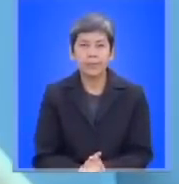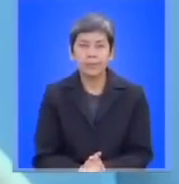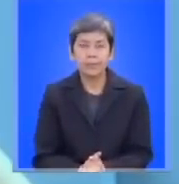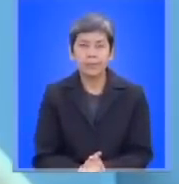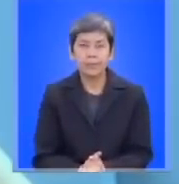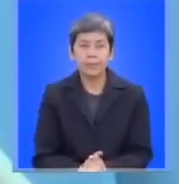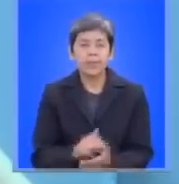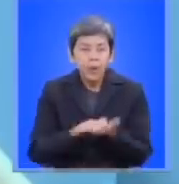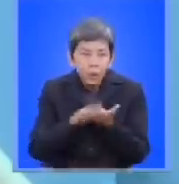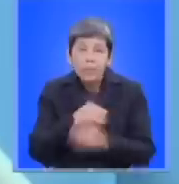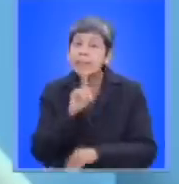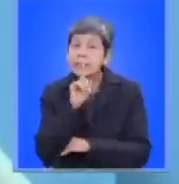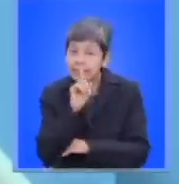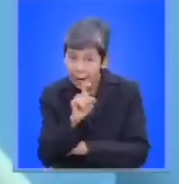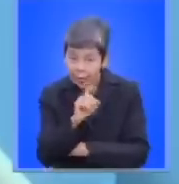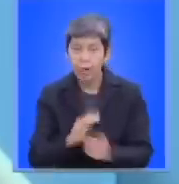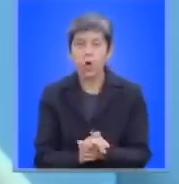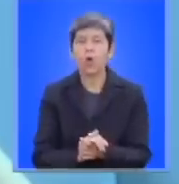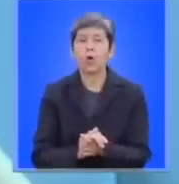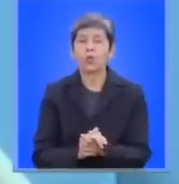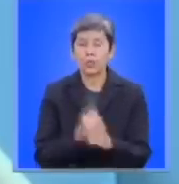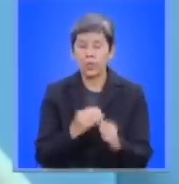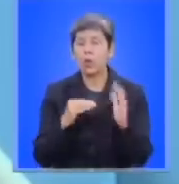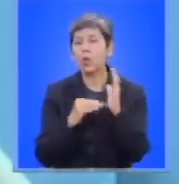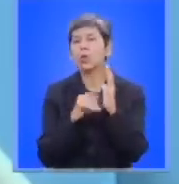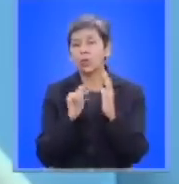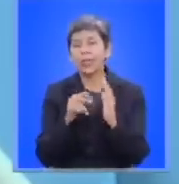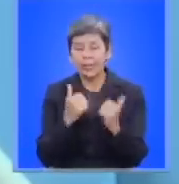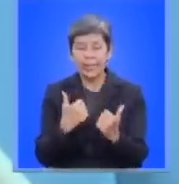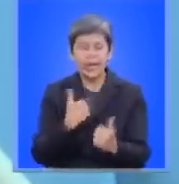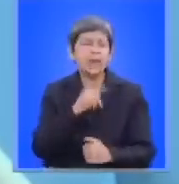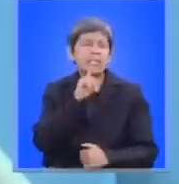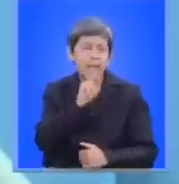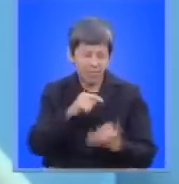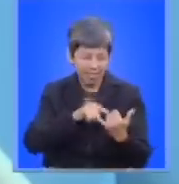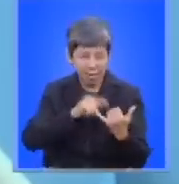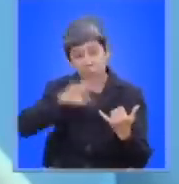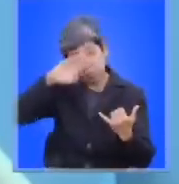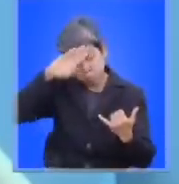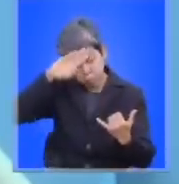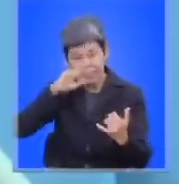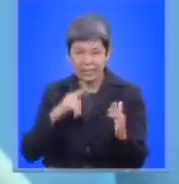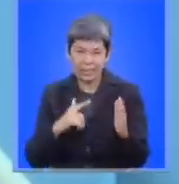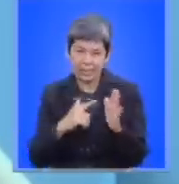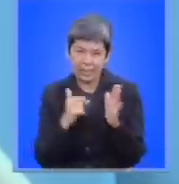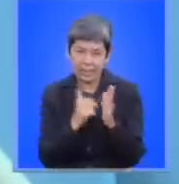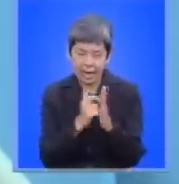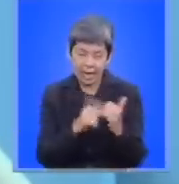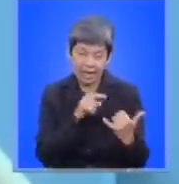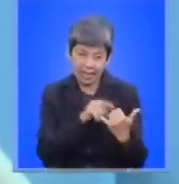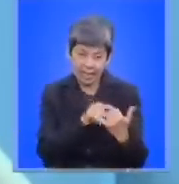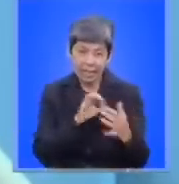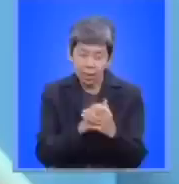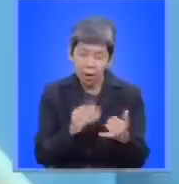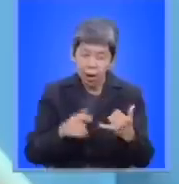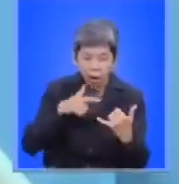ค่ะอาจารย์คะพงชมพูจากกรุงเทพธุรกิจค่ะอาจารย์รบกวนสอบถามถึงอาการคนไข้ที่เราให้ยาในขนาดที่เป็นที่อาจารย์